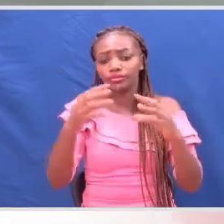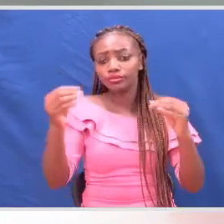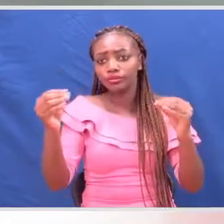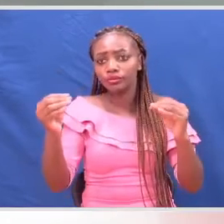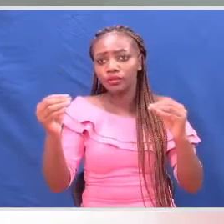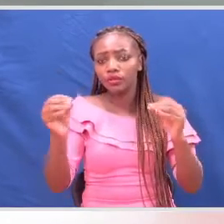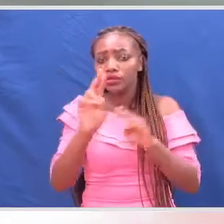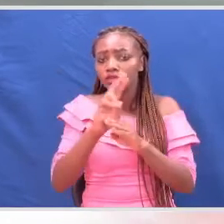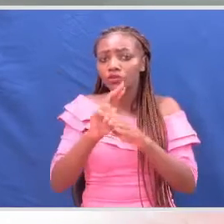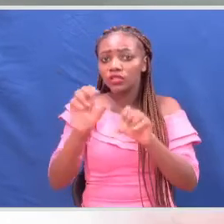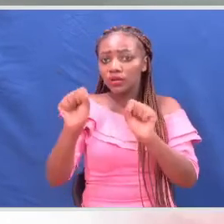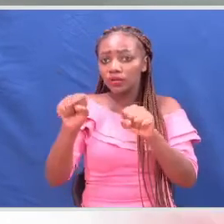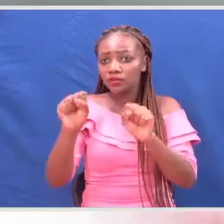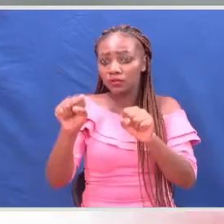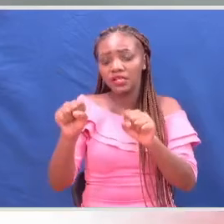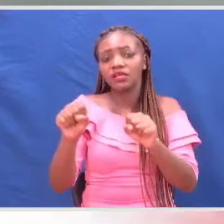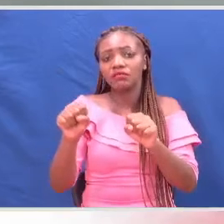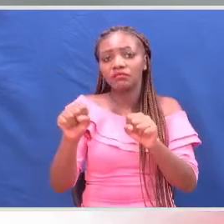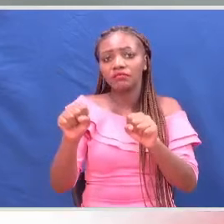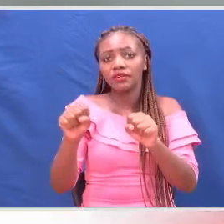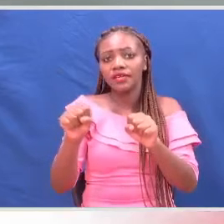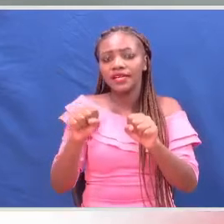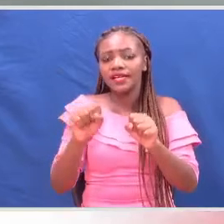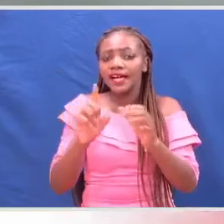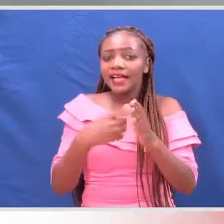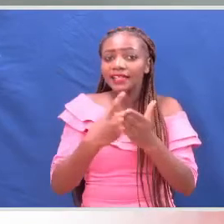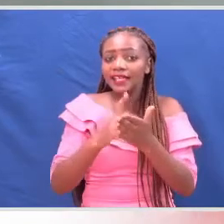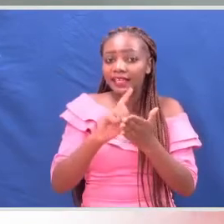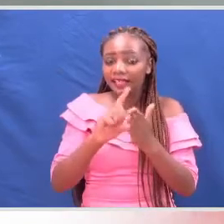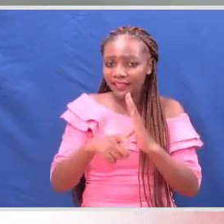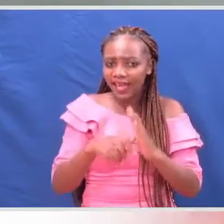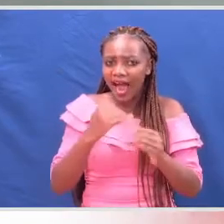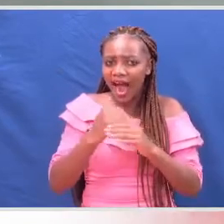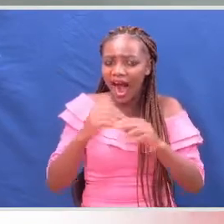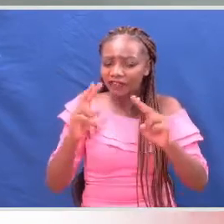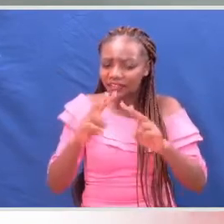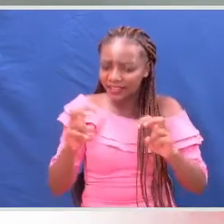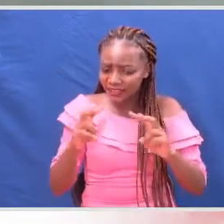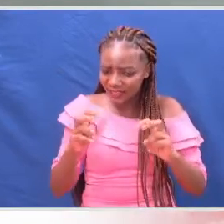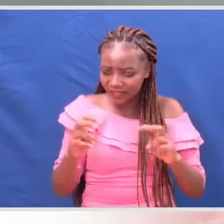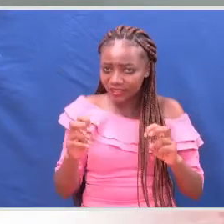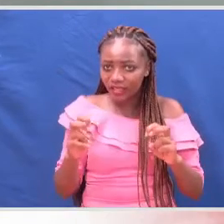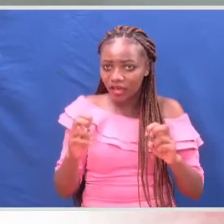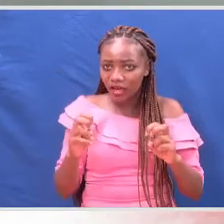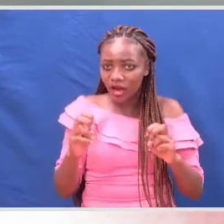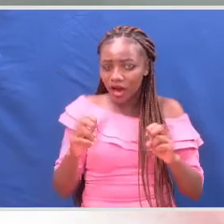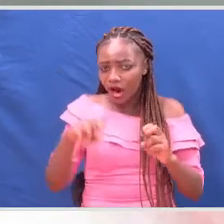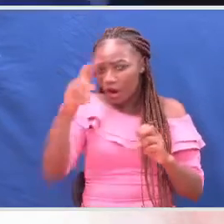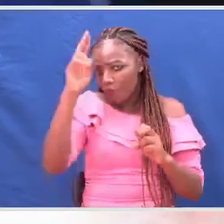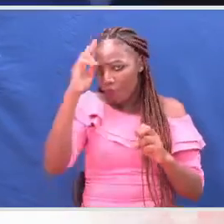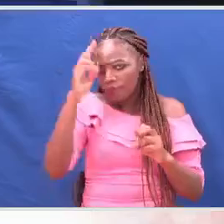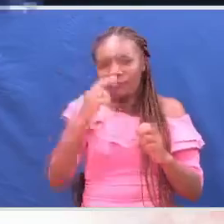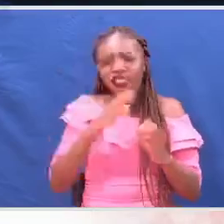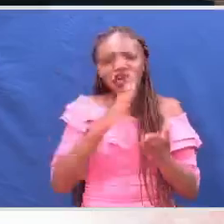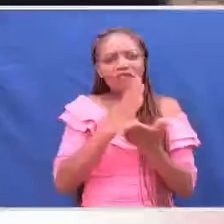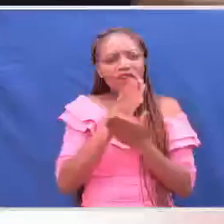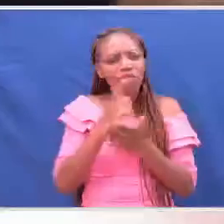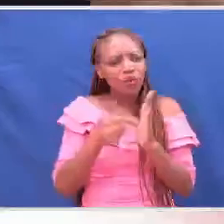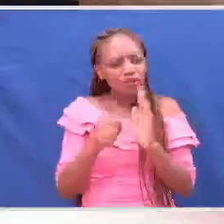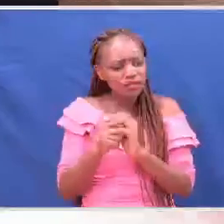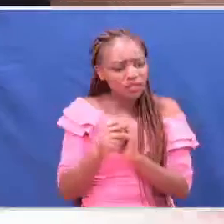bodaboda aina ya Honda. Baada ya kufanyia search na police officers, iliweza kudhibitisha ya